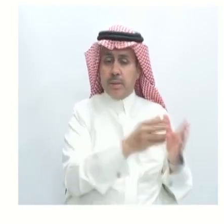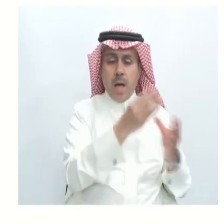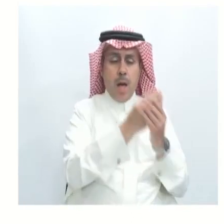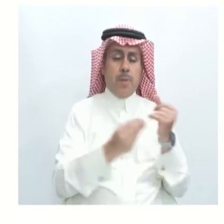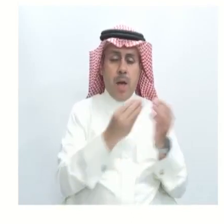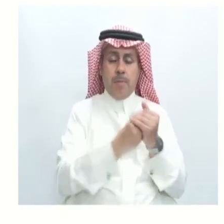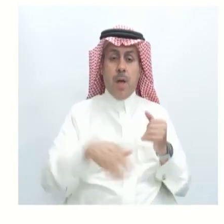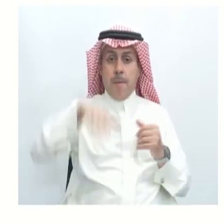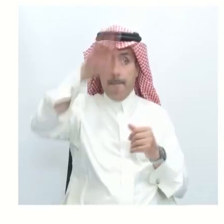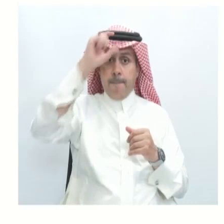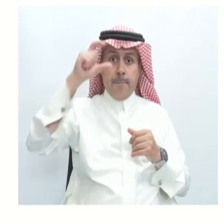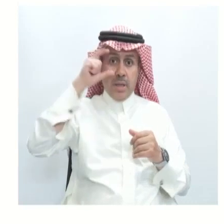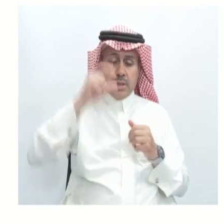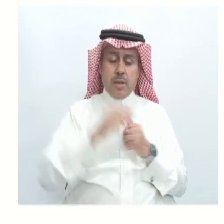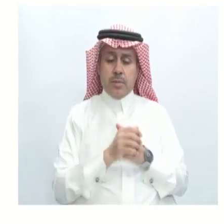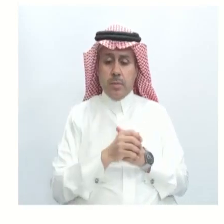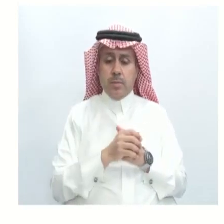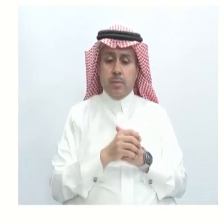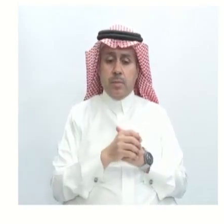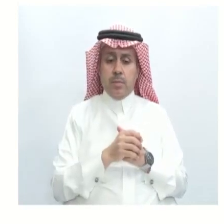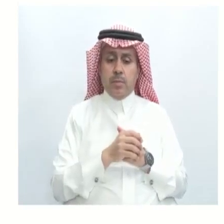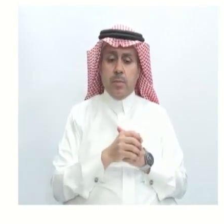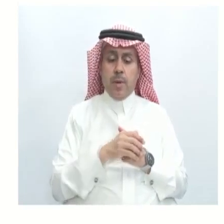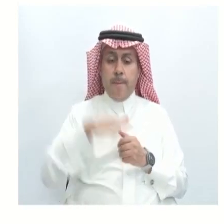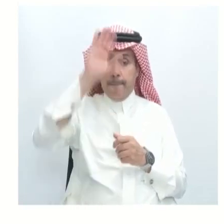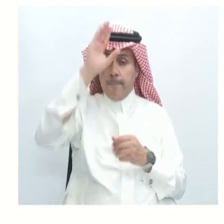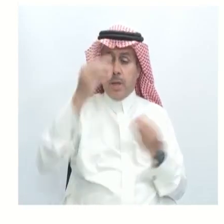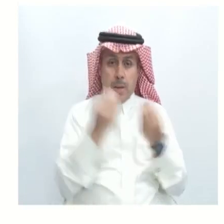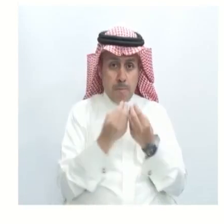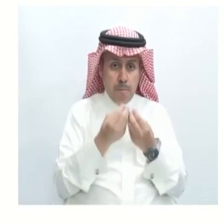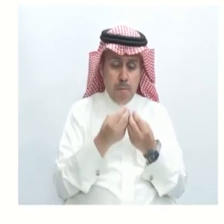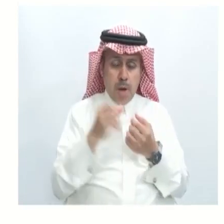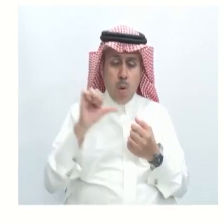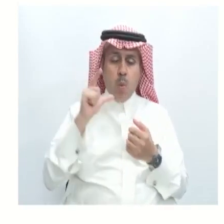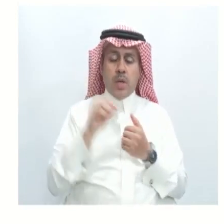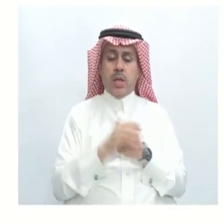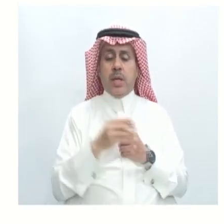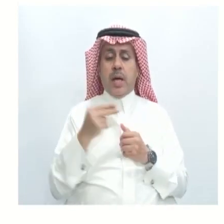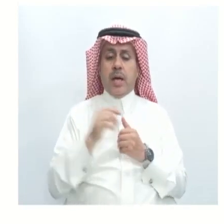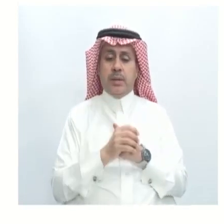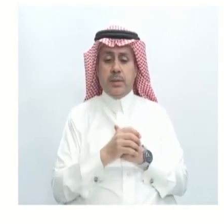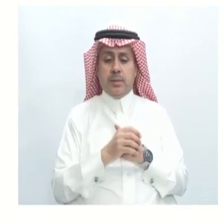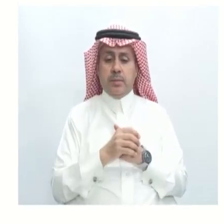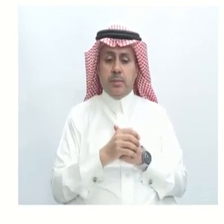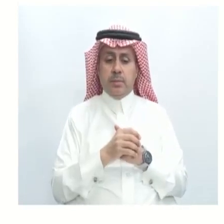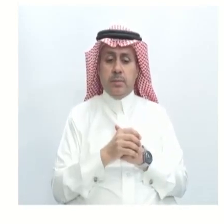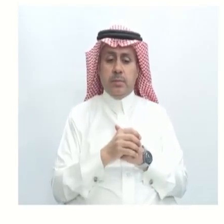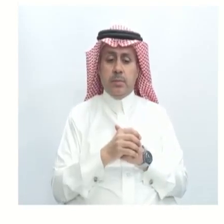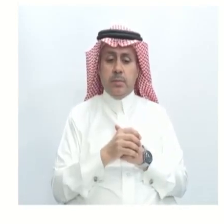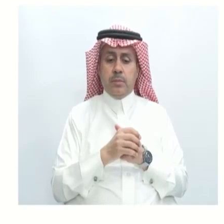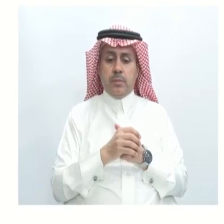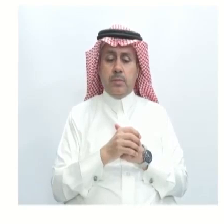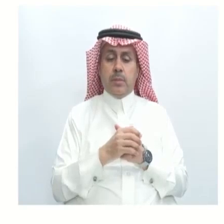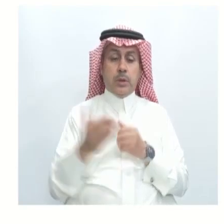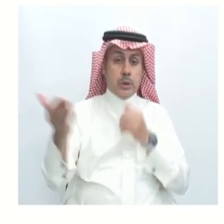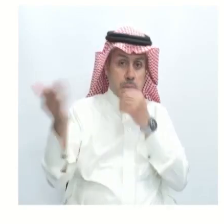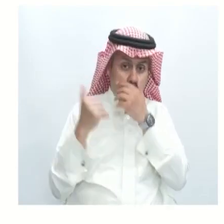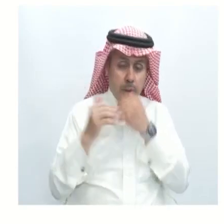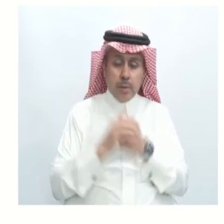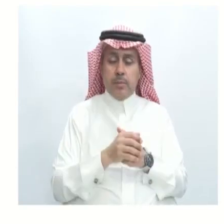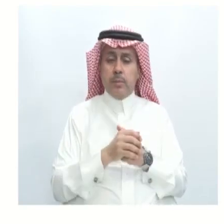ملكا وليا للعهد من فرع واحد من ذريه الملك المؤسس وتتم الدعوه لمبائعه الملك